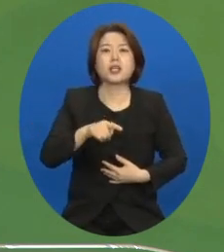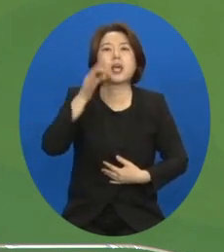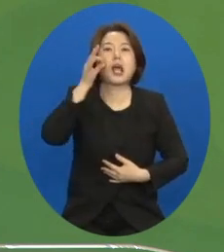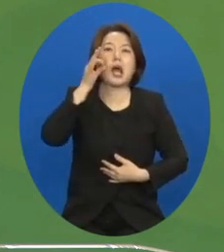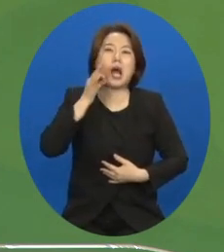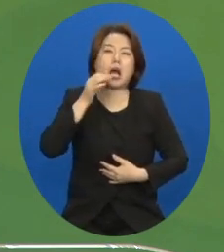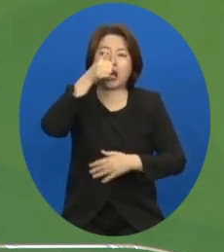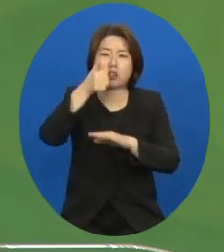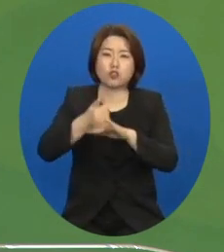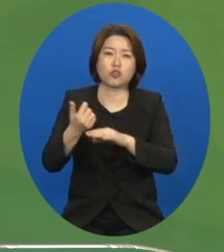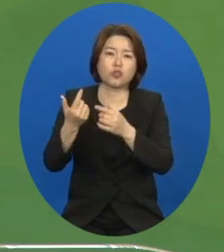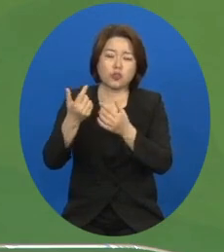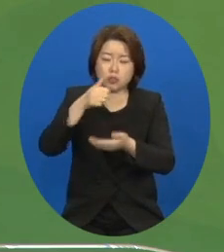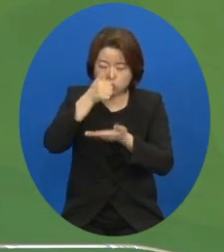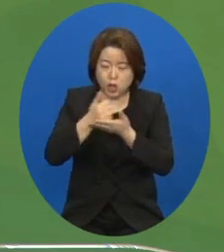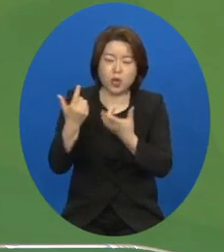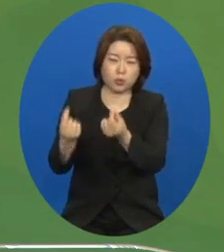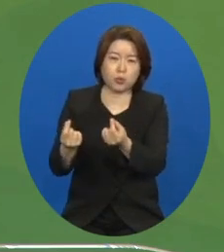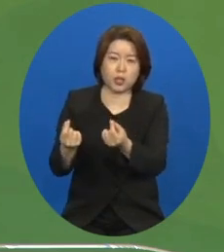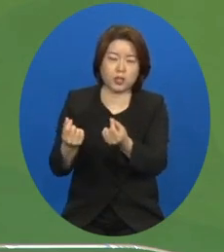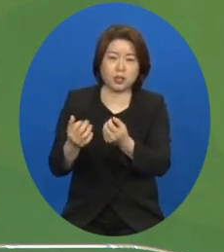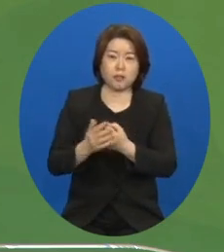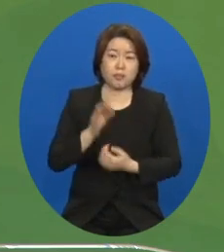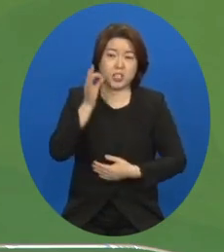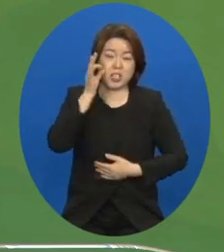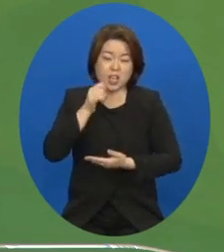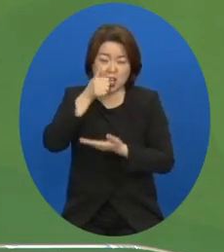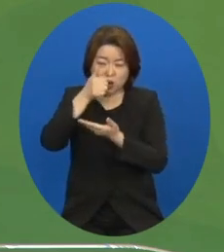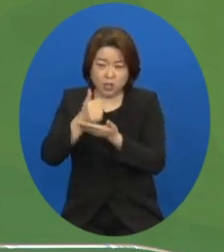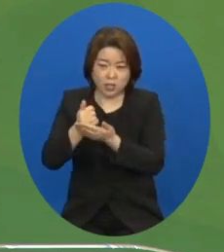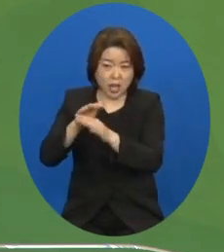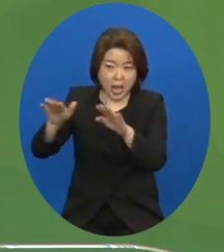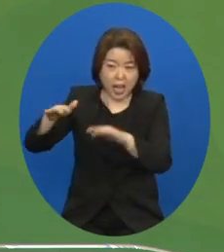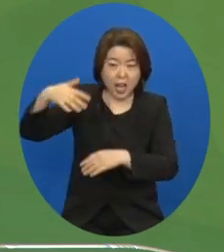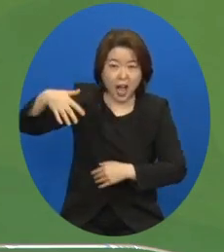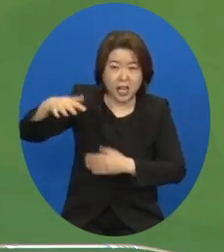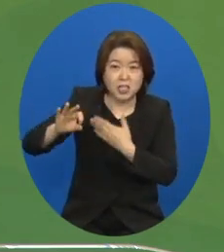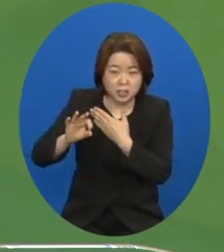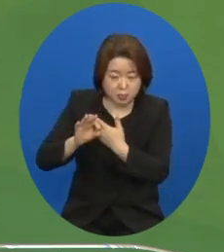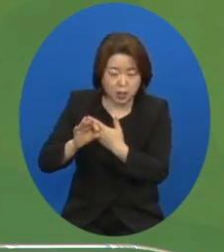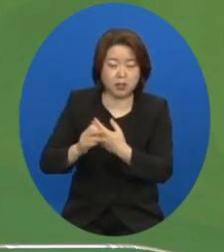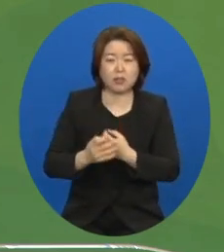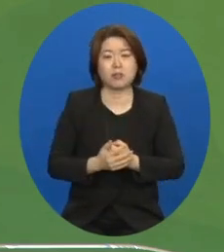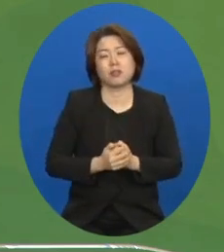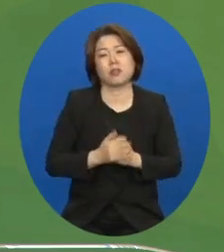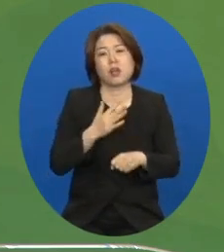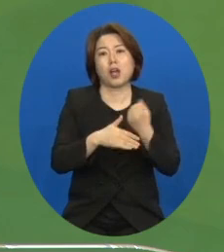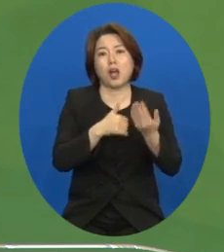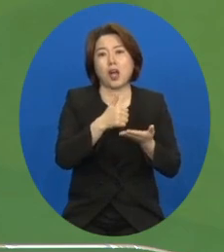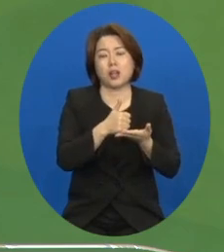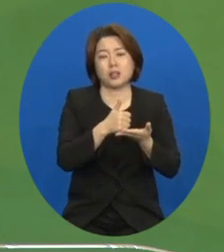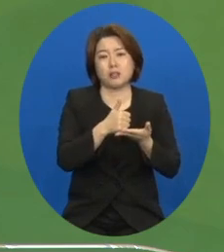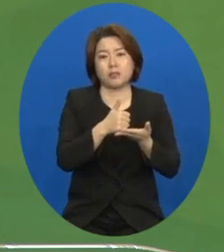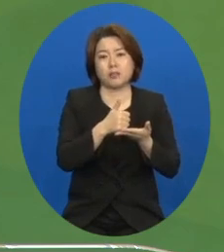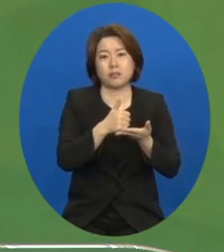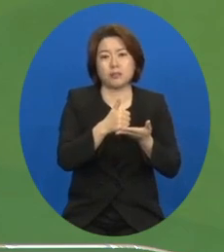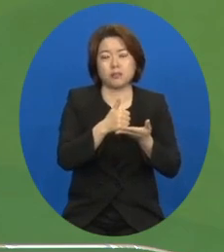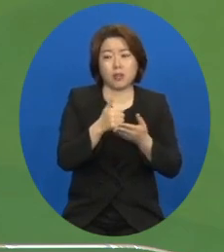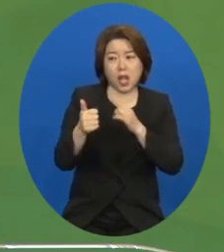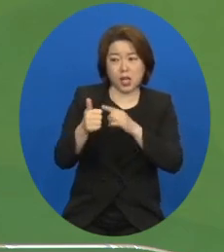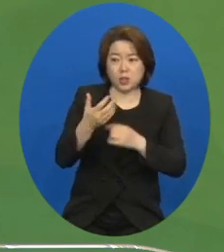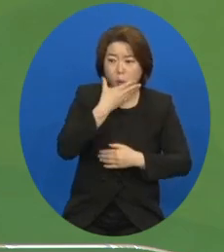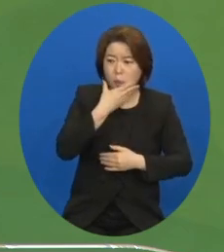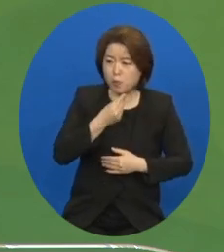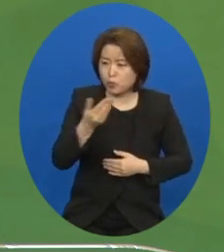그리고 그 아간의 죄가 해결되지 않은 상태에서 하나님께서 그를